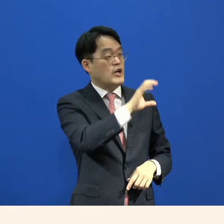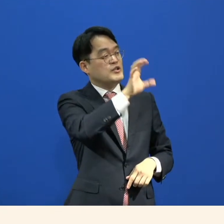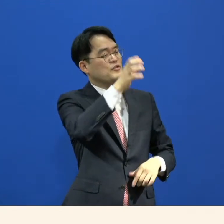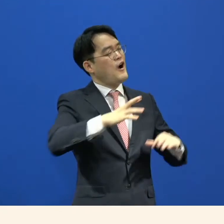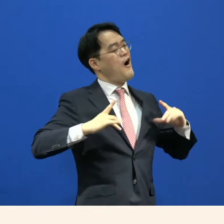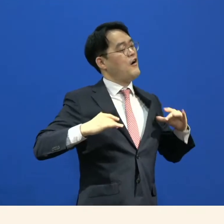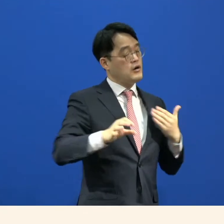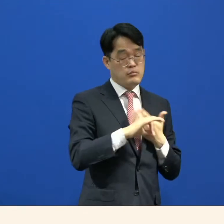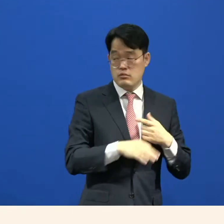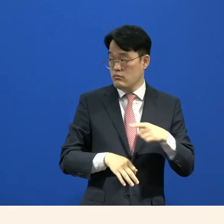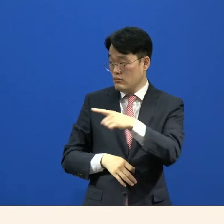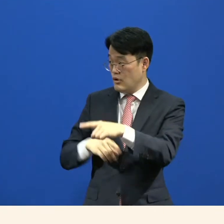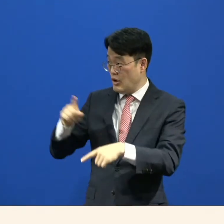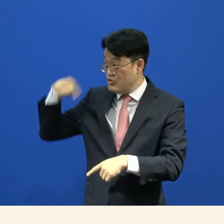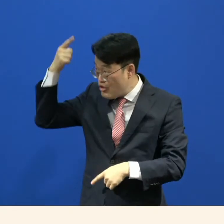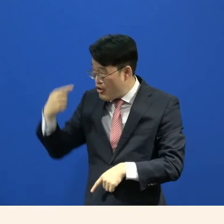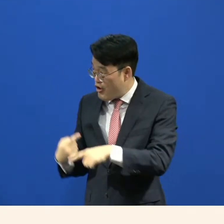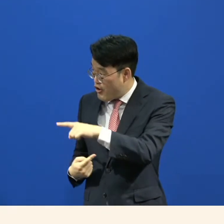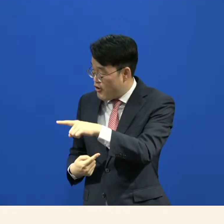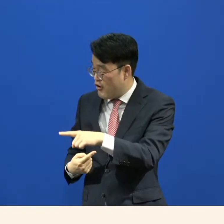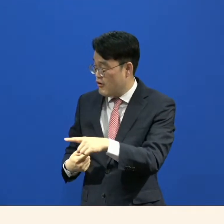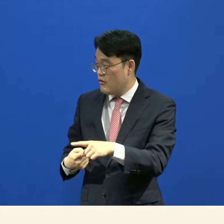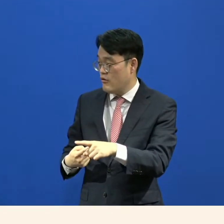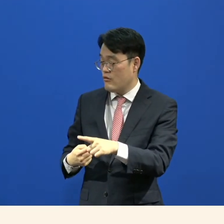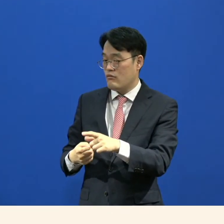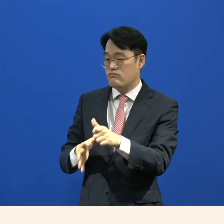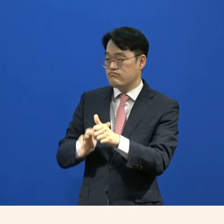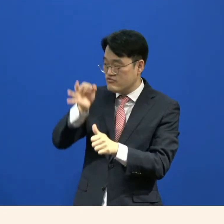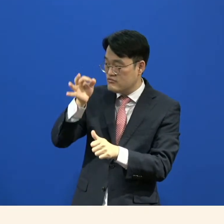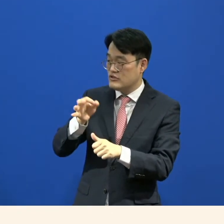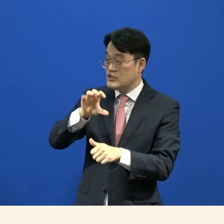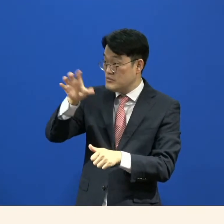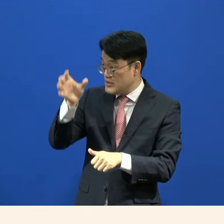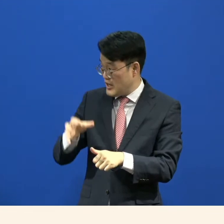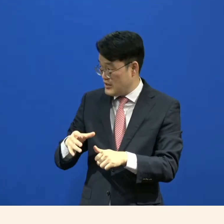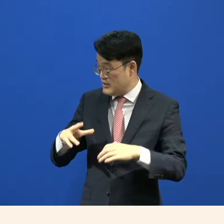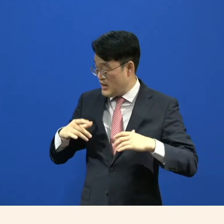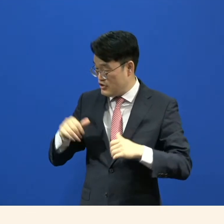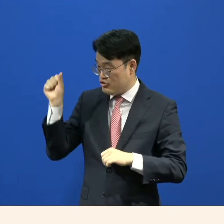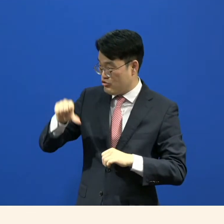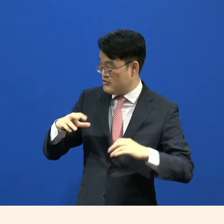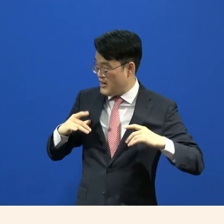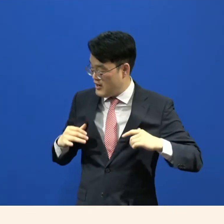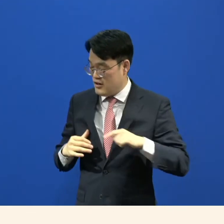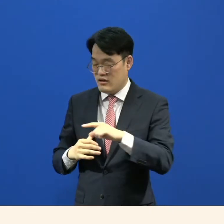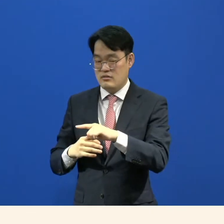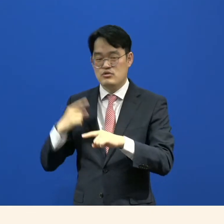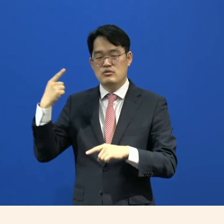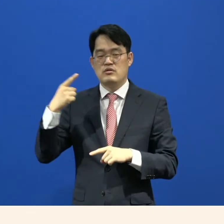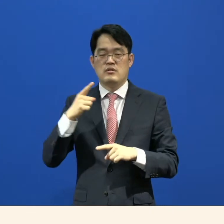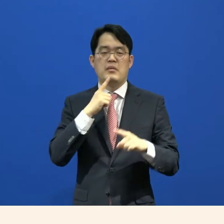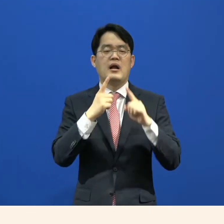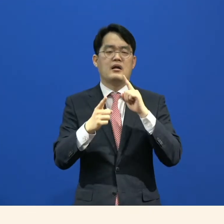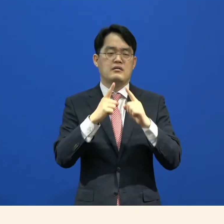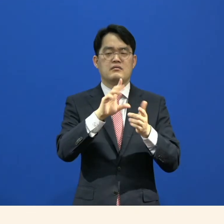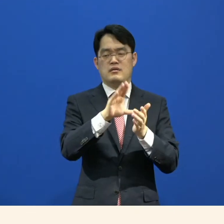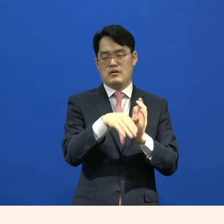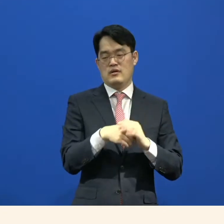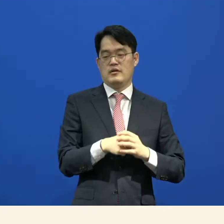여러분, 십자가가 이렇게 성스러운 상징이 된 것은 1600년 이후라는 거죠. 오랜 역사가 지난 거예요.